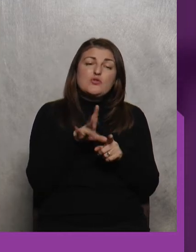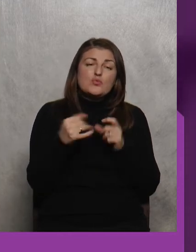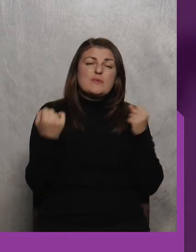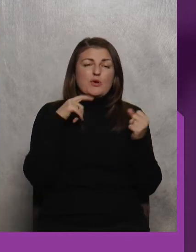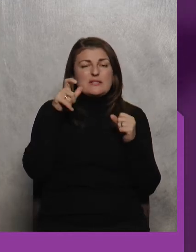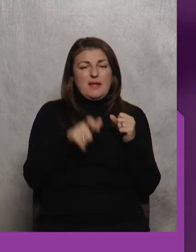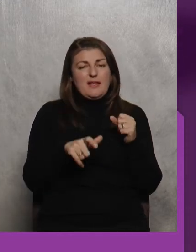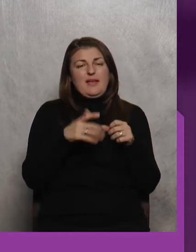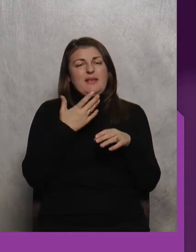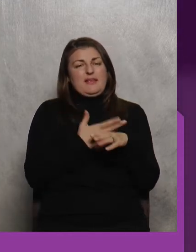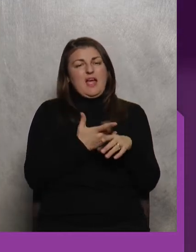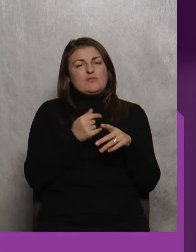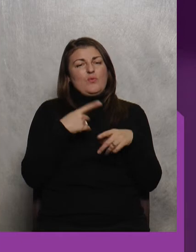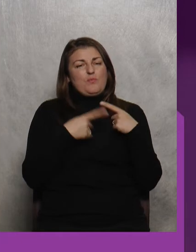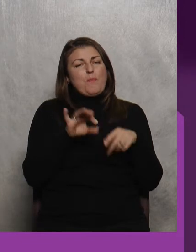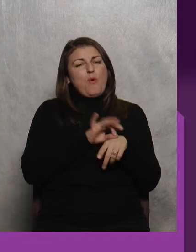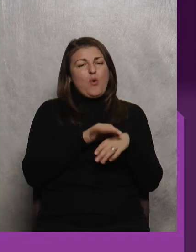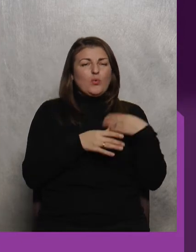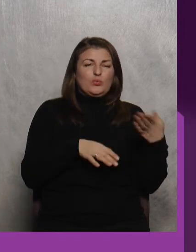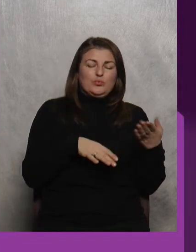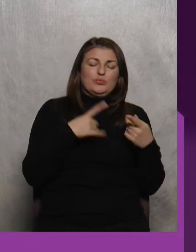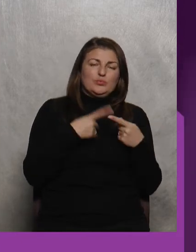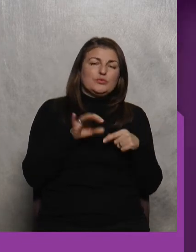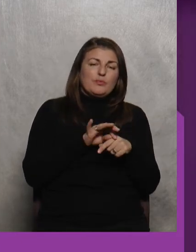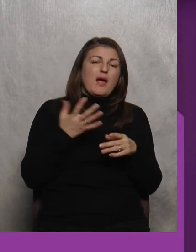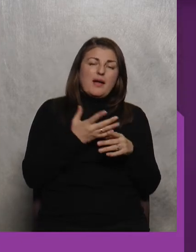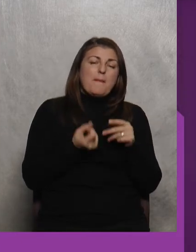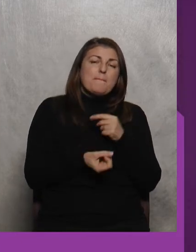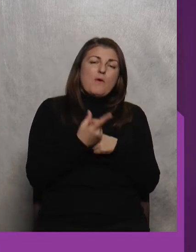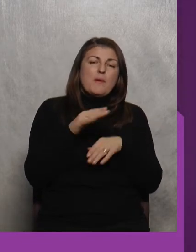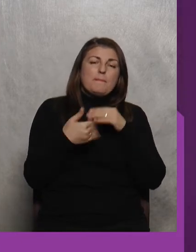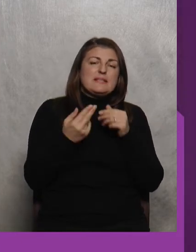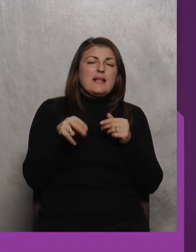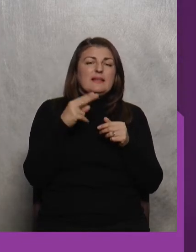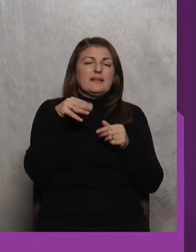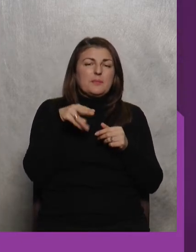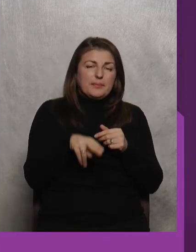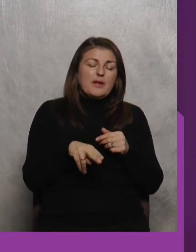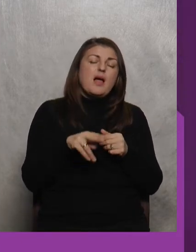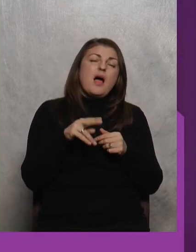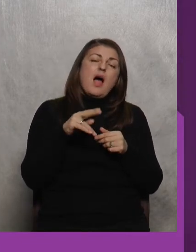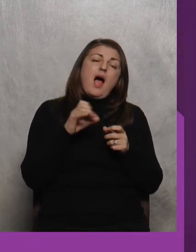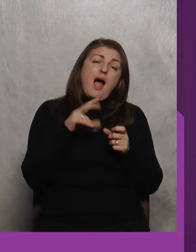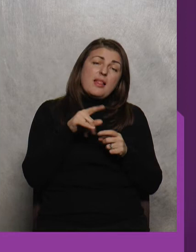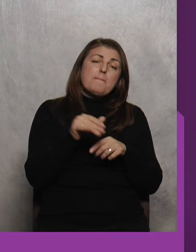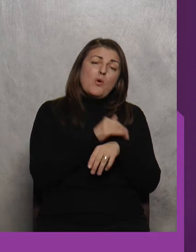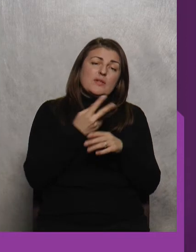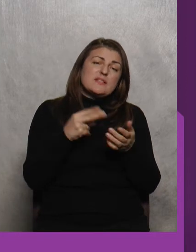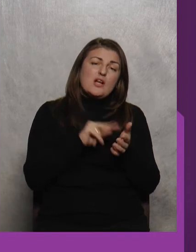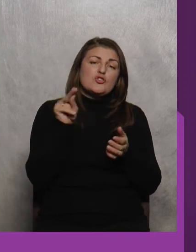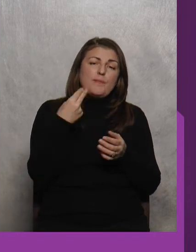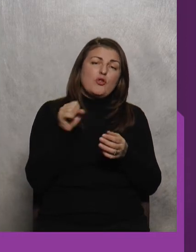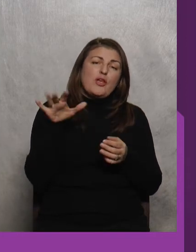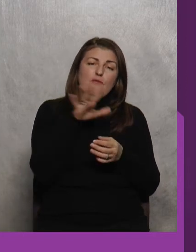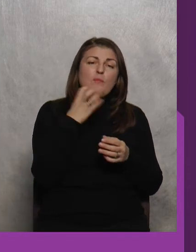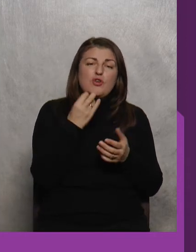спортсмена побочні інші хвороби, які появилися після ДТП, відповідно. Але молодець, став чемпіоном